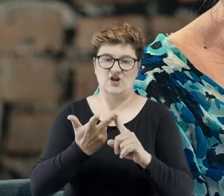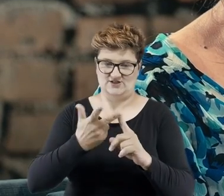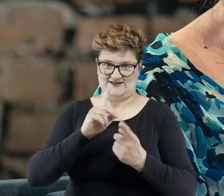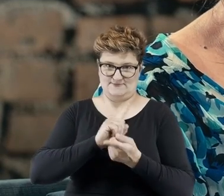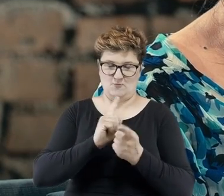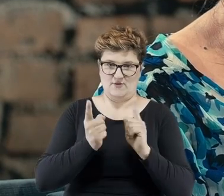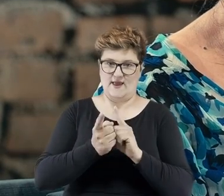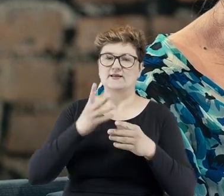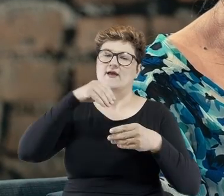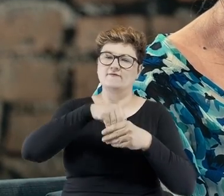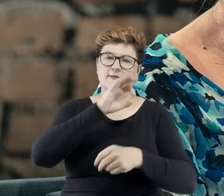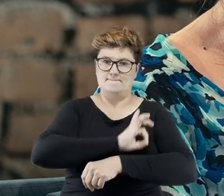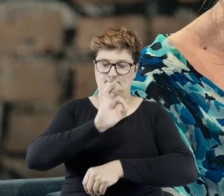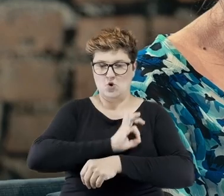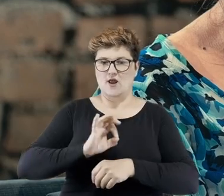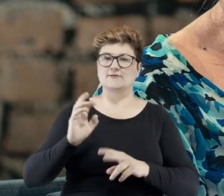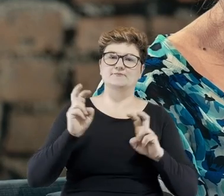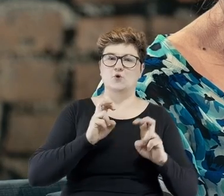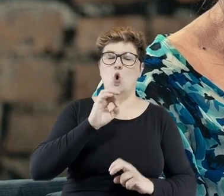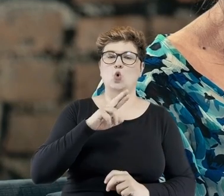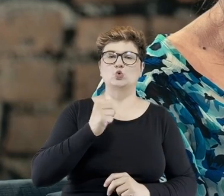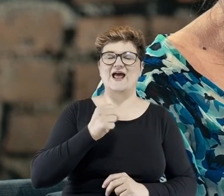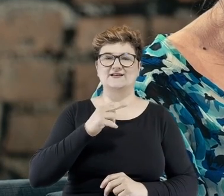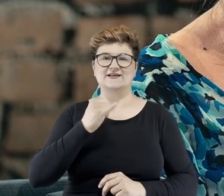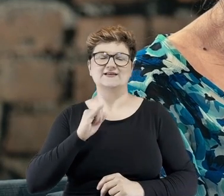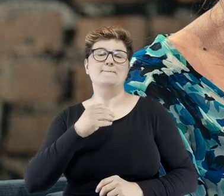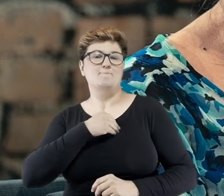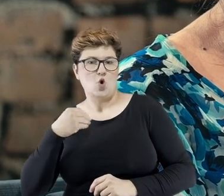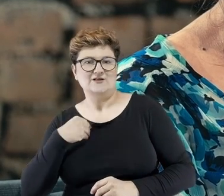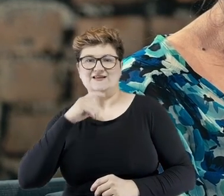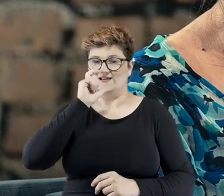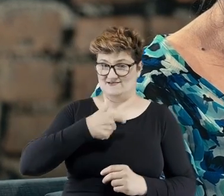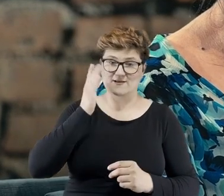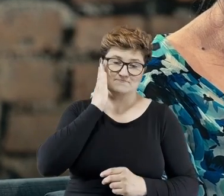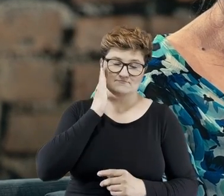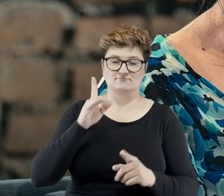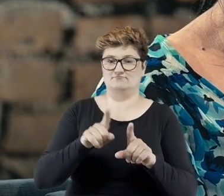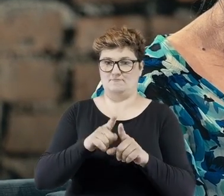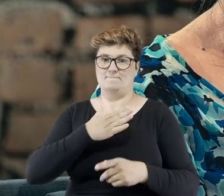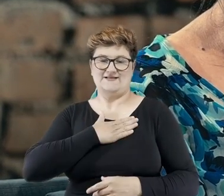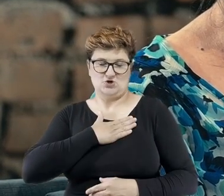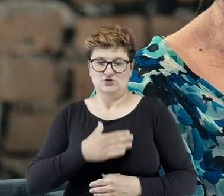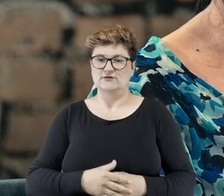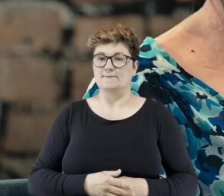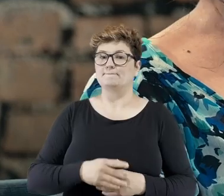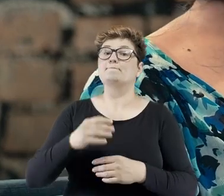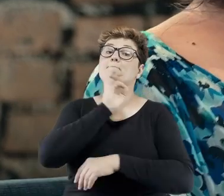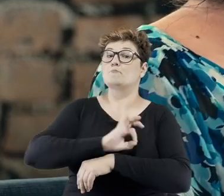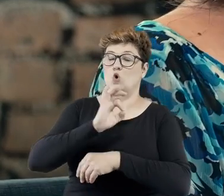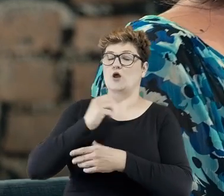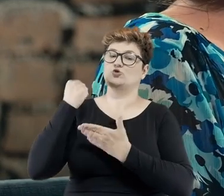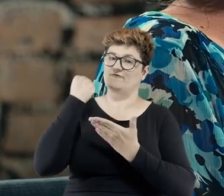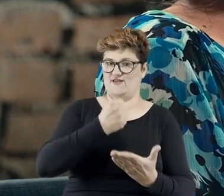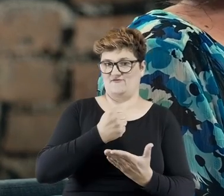trzecie spotkanie w ramach projektu Orunianki, Polki, Gdańszczanki, Patriotki, które dofinansowane, czy projekt ten